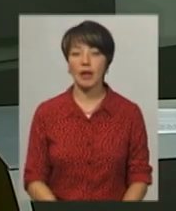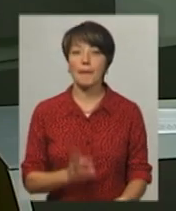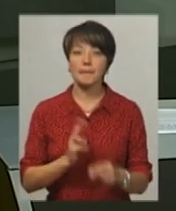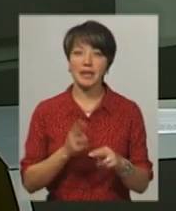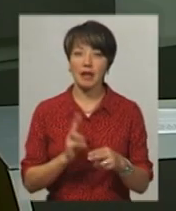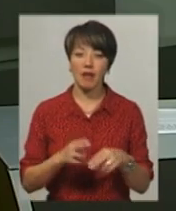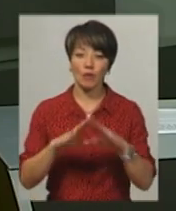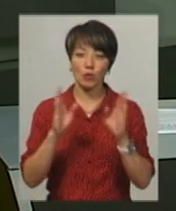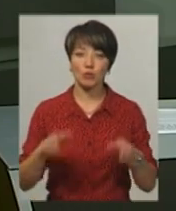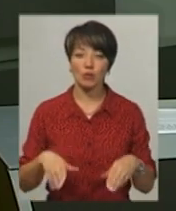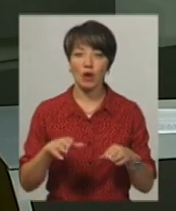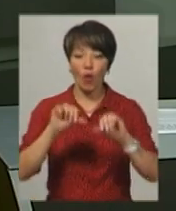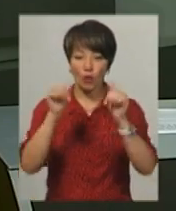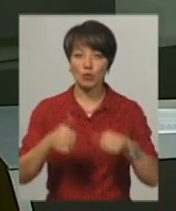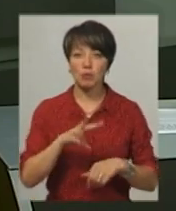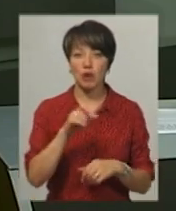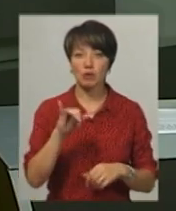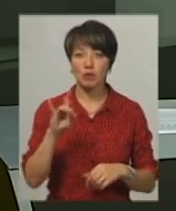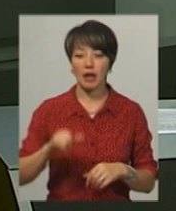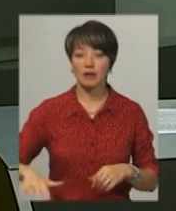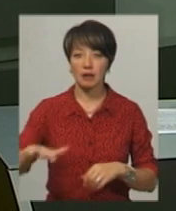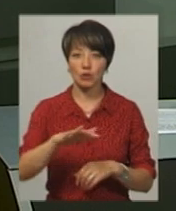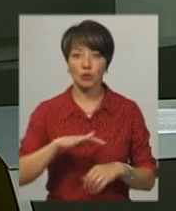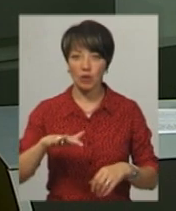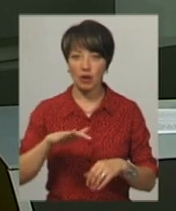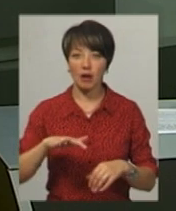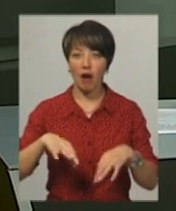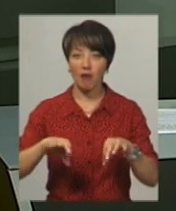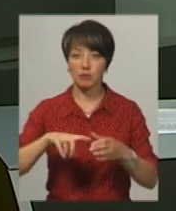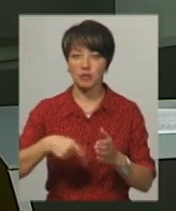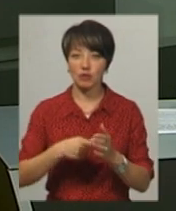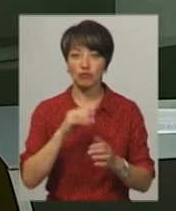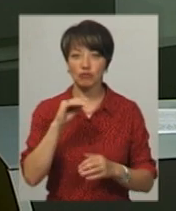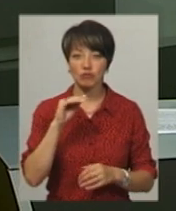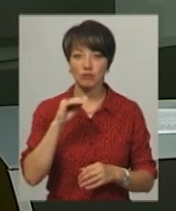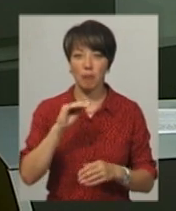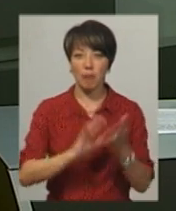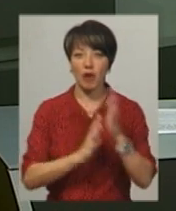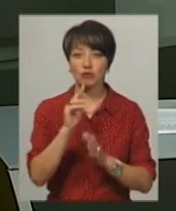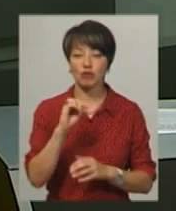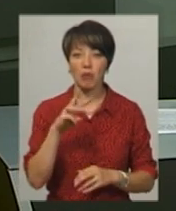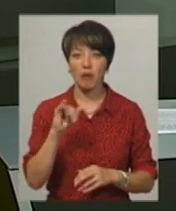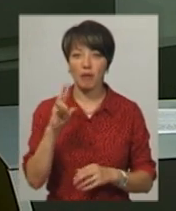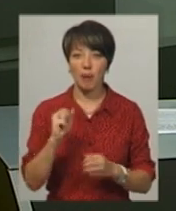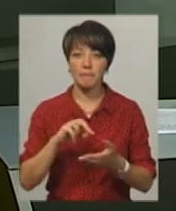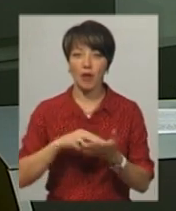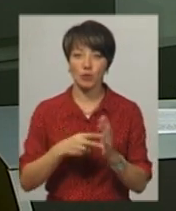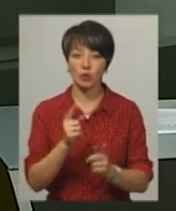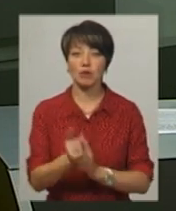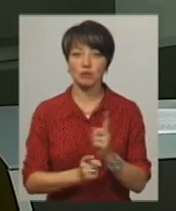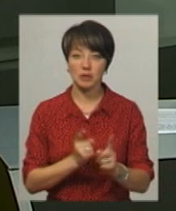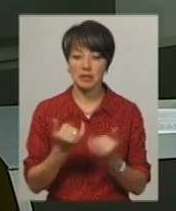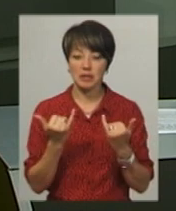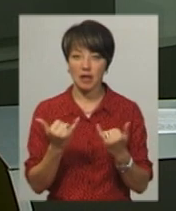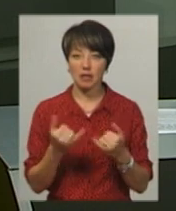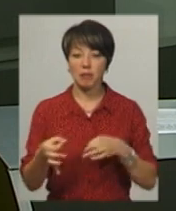Металеві конструкції Миколи Мазура, які знаходяться на території автомістечка, що в парку Чекмана, що у Хмельницькому, планують реконструювати.